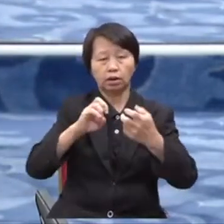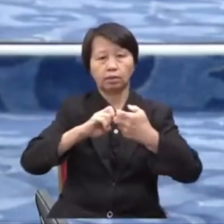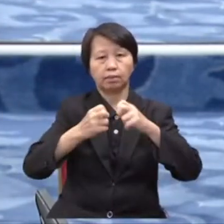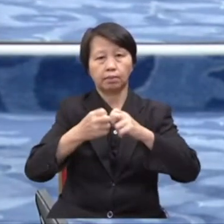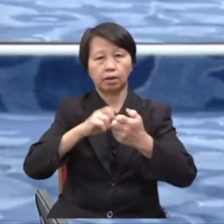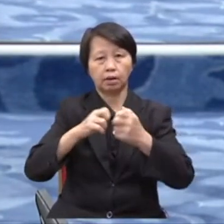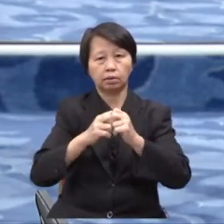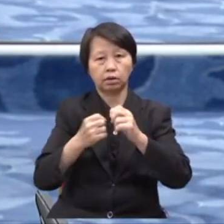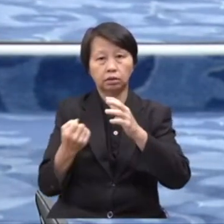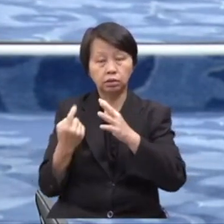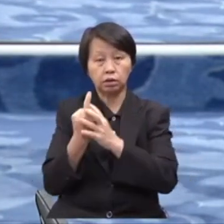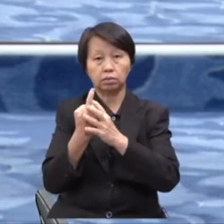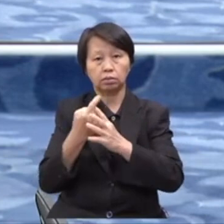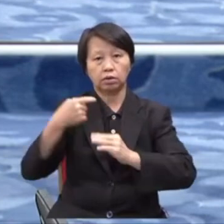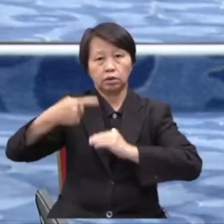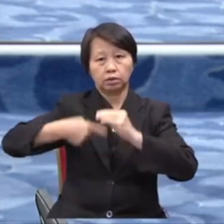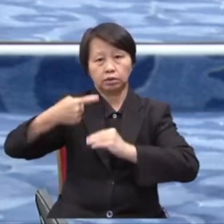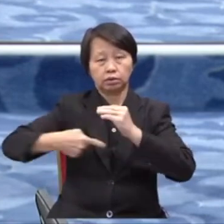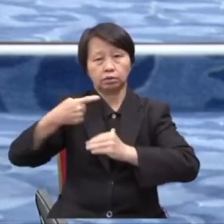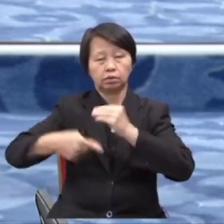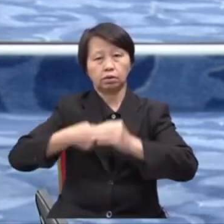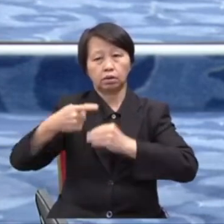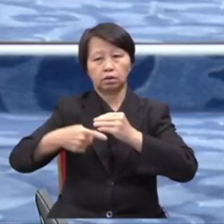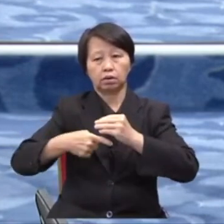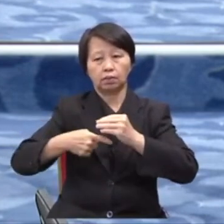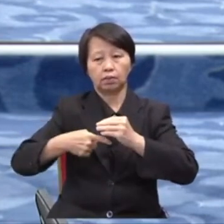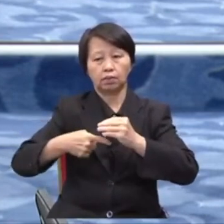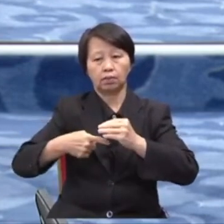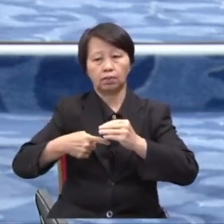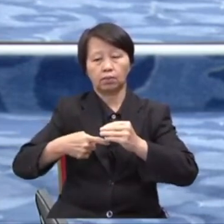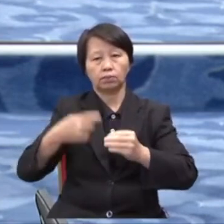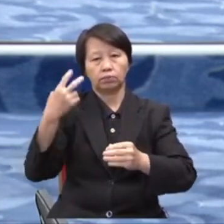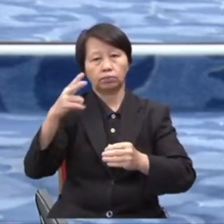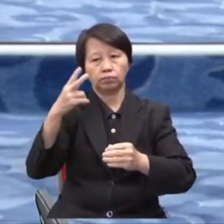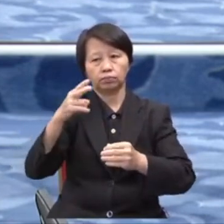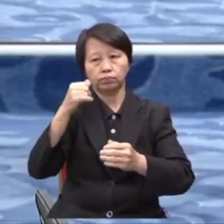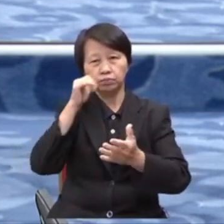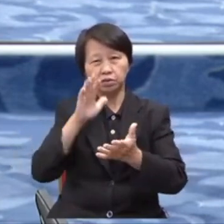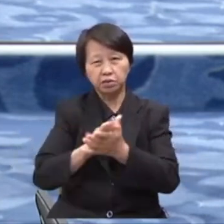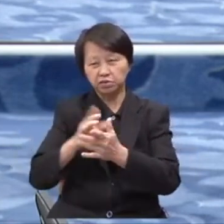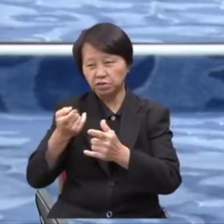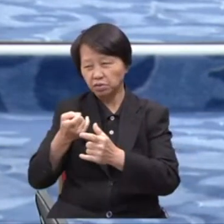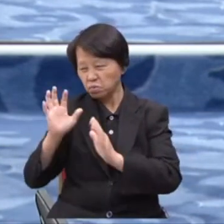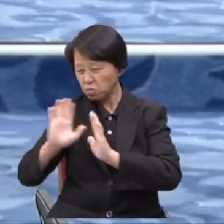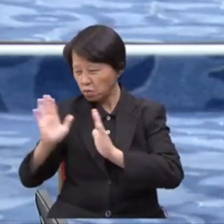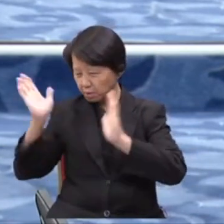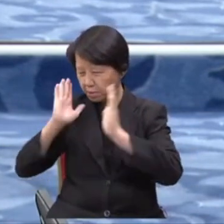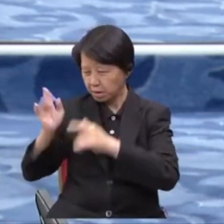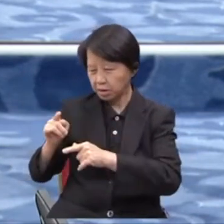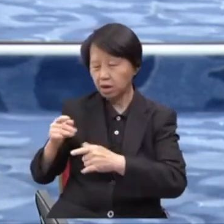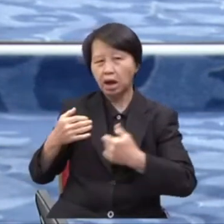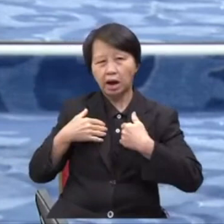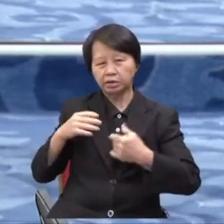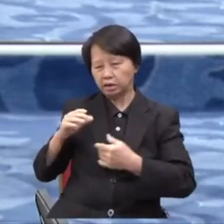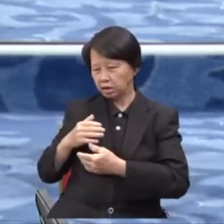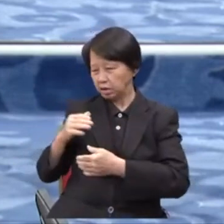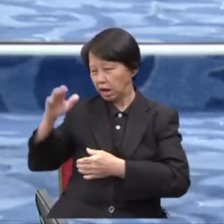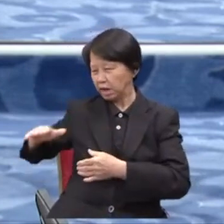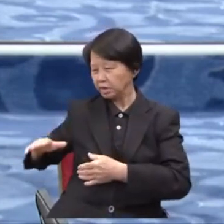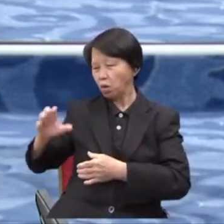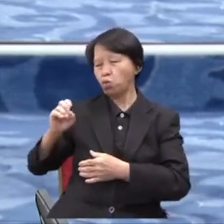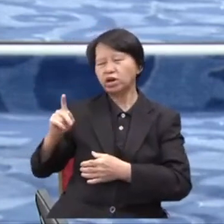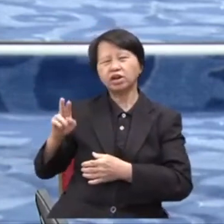yang dibangkitkan tentang istri dan keluarga asing ataupun okeyu